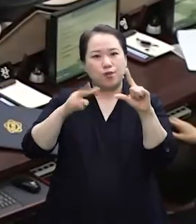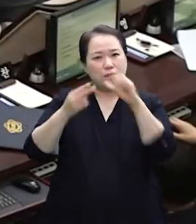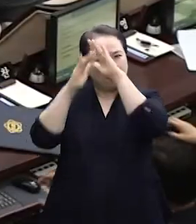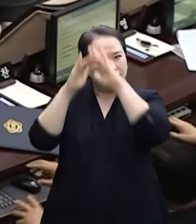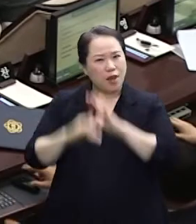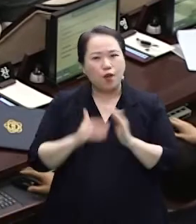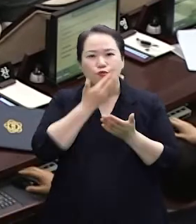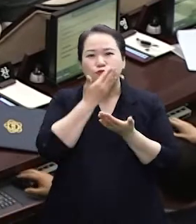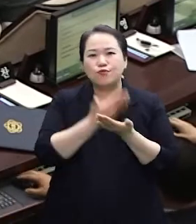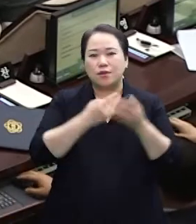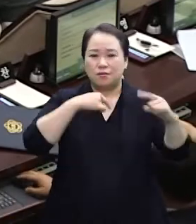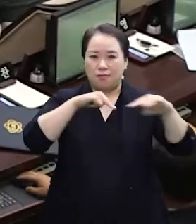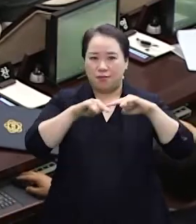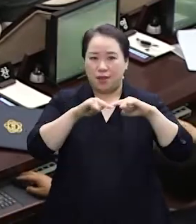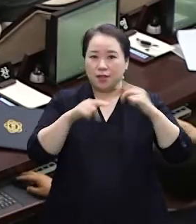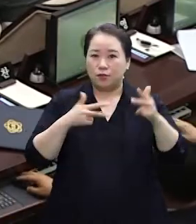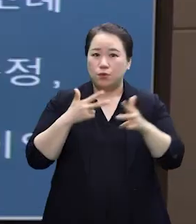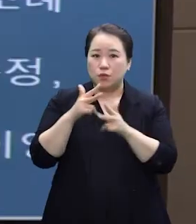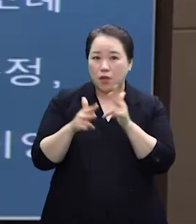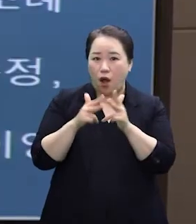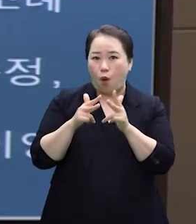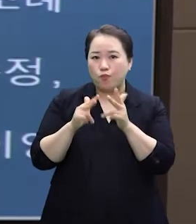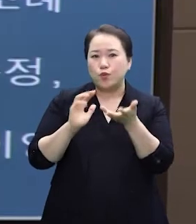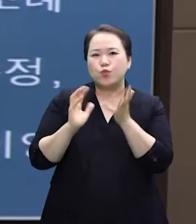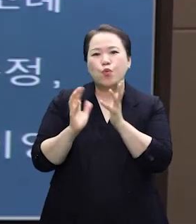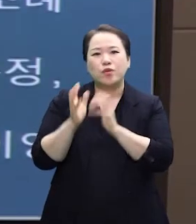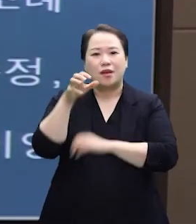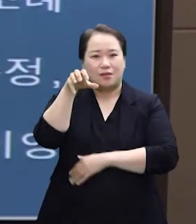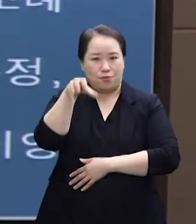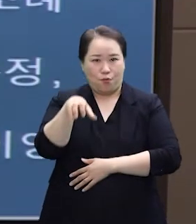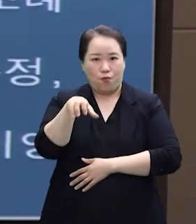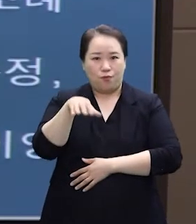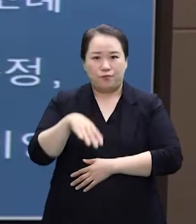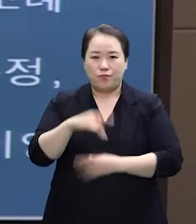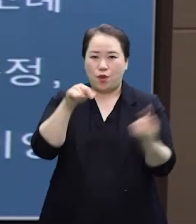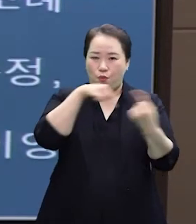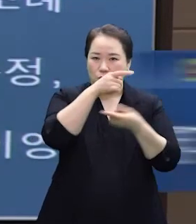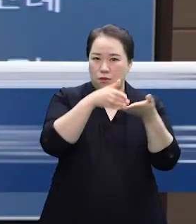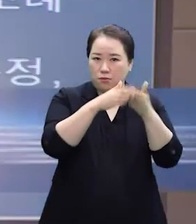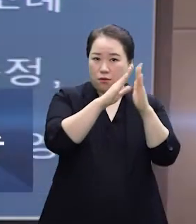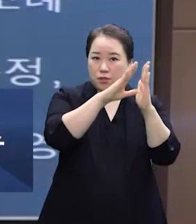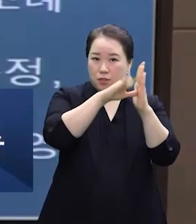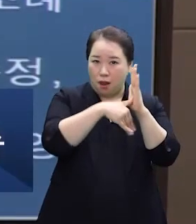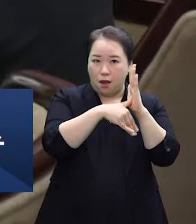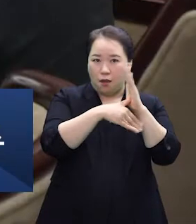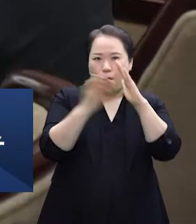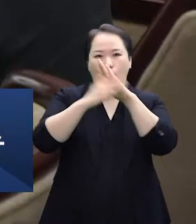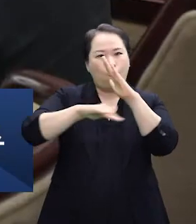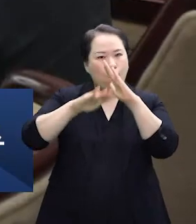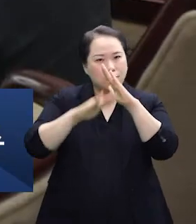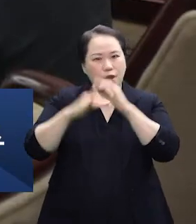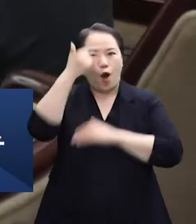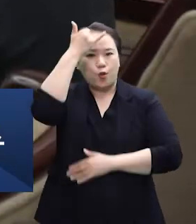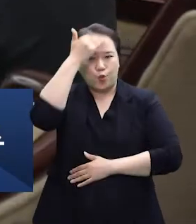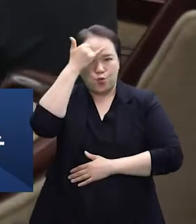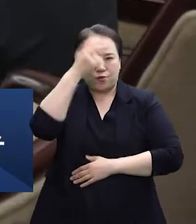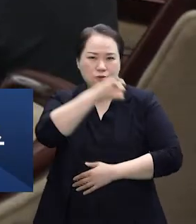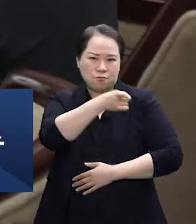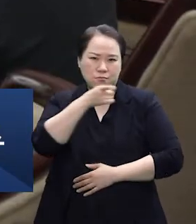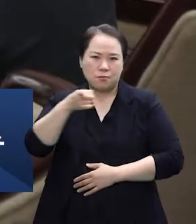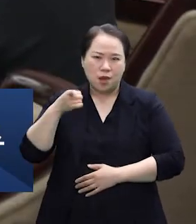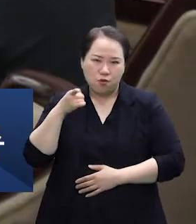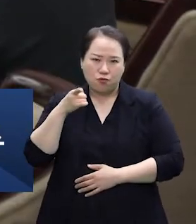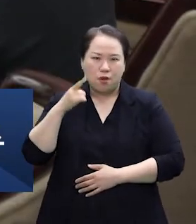도내 주요한 정책 및 사업 등 필요한 사항을 논의하는 기구로 위원회가 설치될 때에는 공공성과